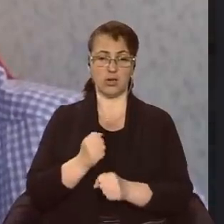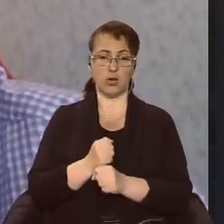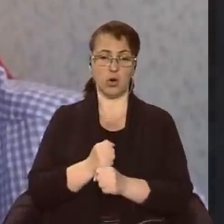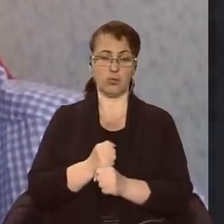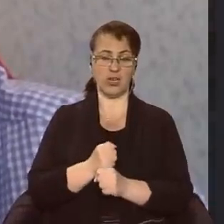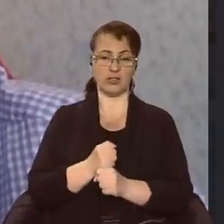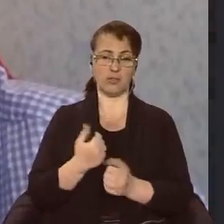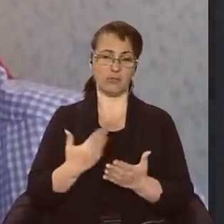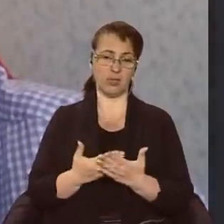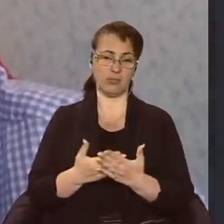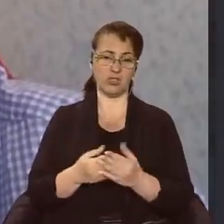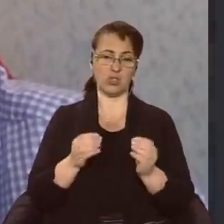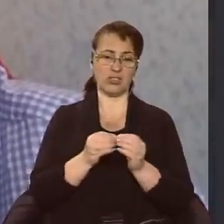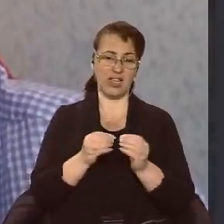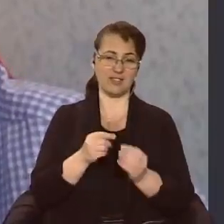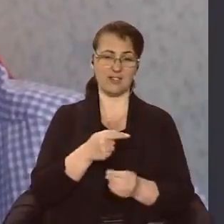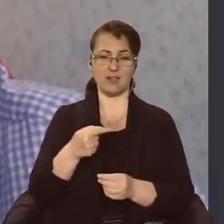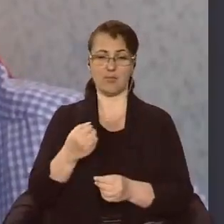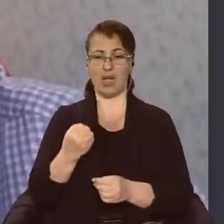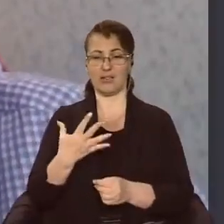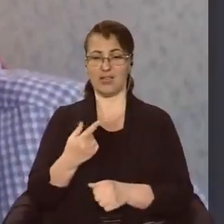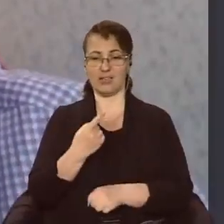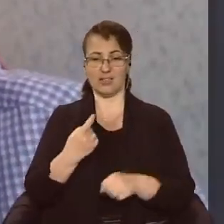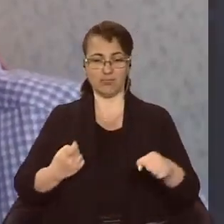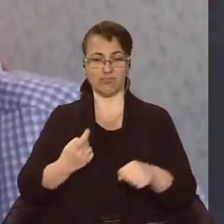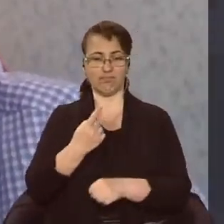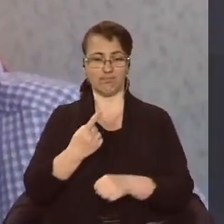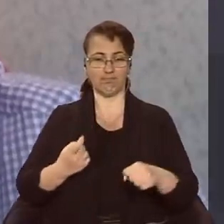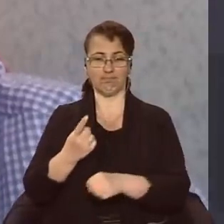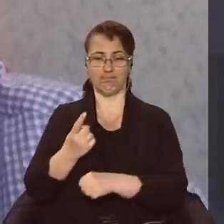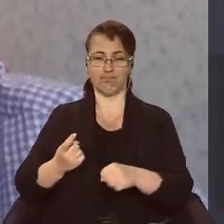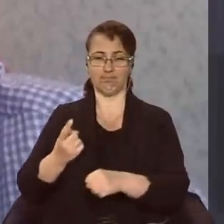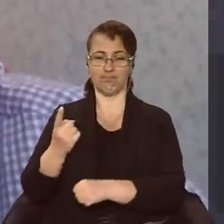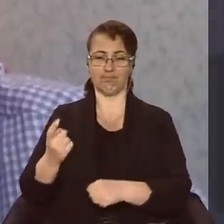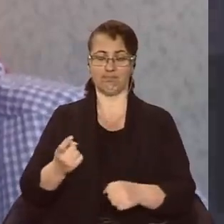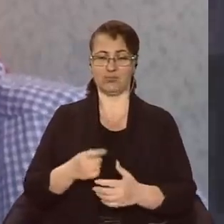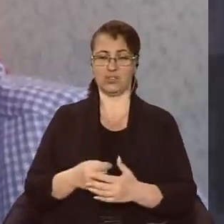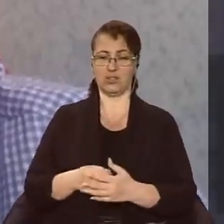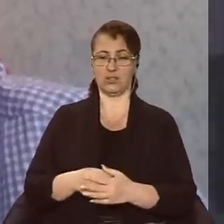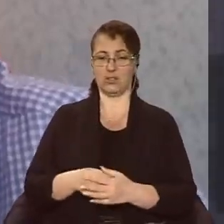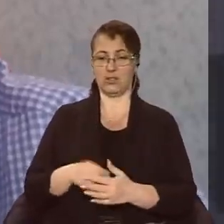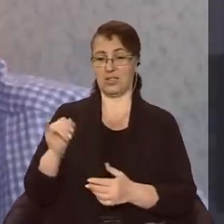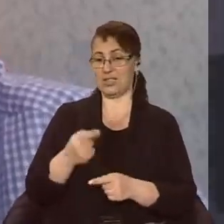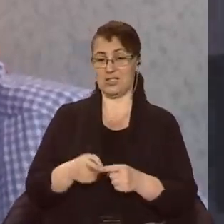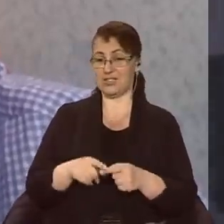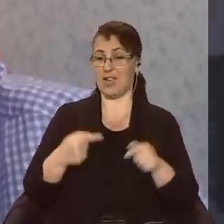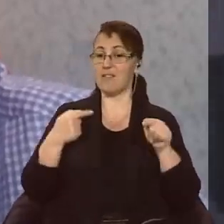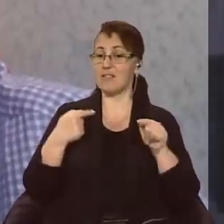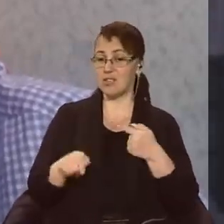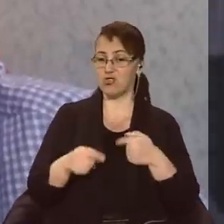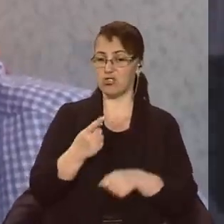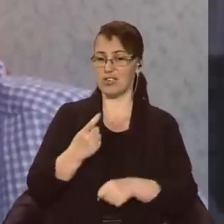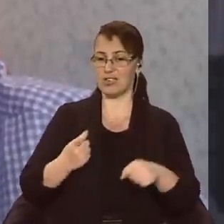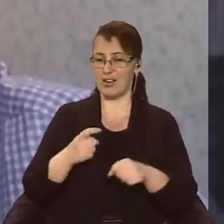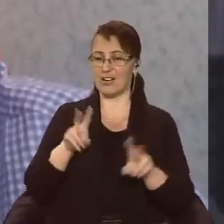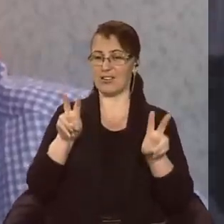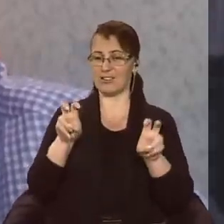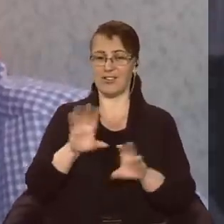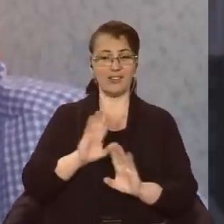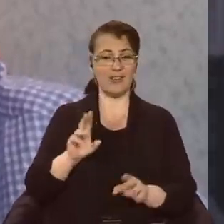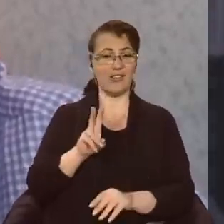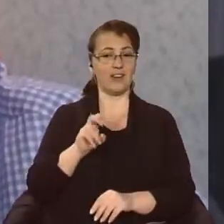роблять приблизно 10-15 ракетних пусків, та й зовсім інші вже це ракети. Це вже не калібри, це